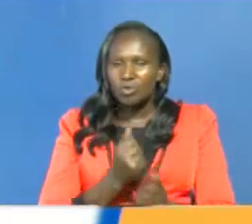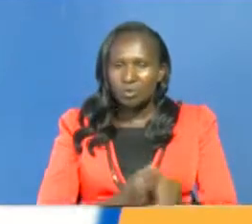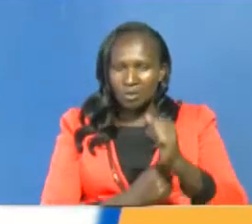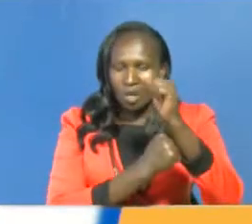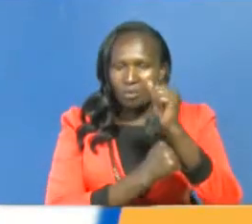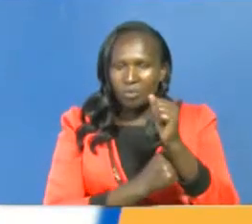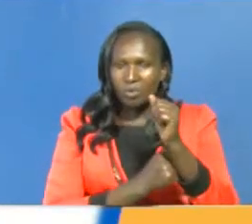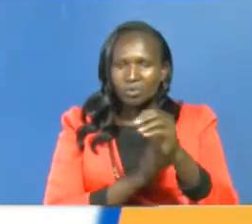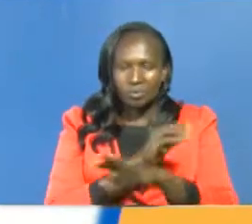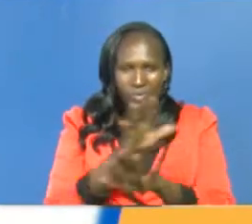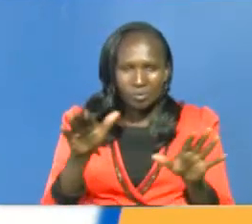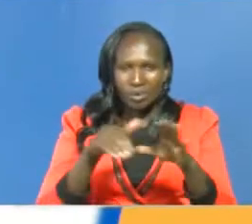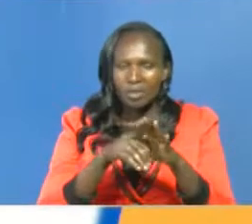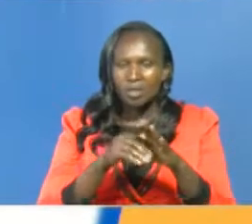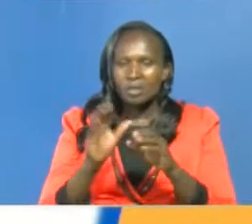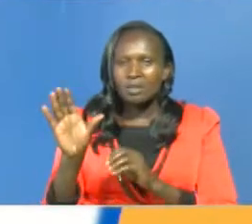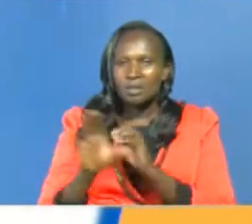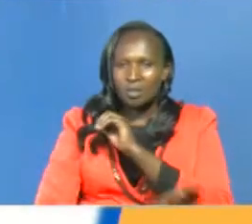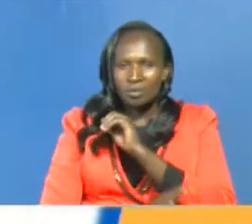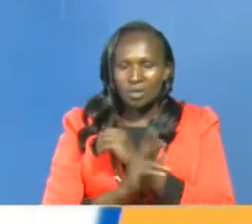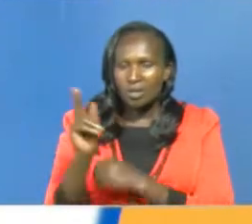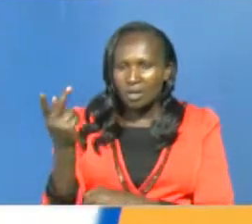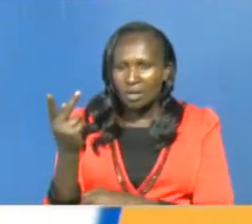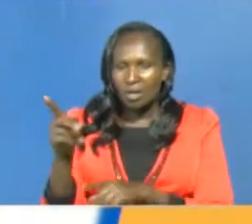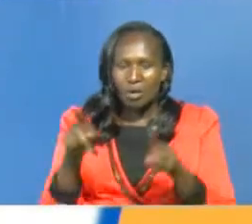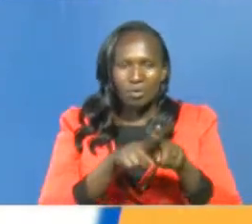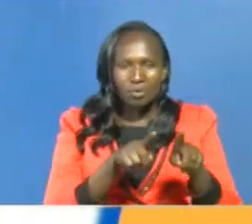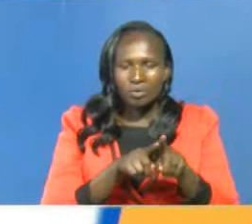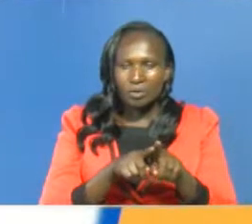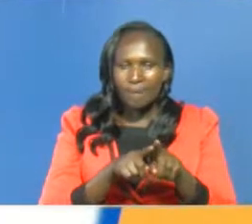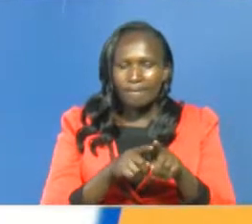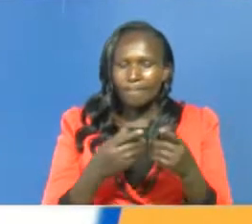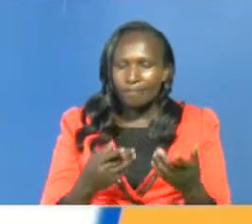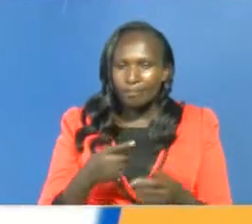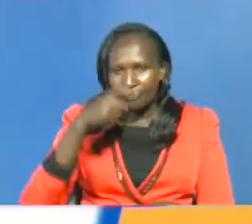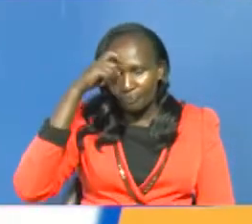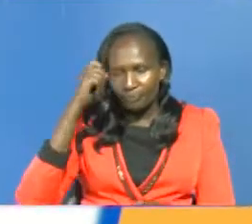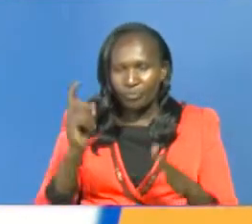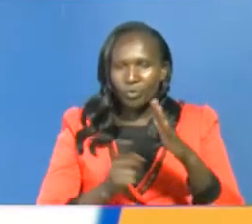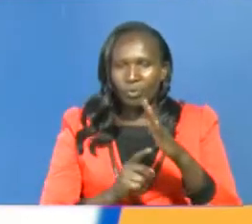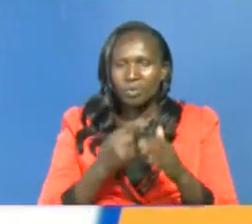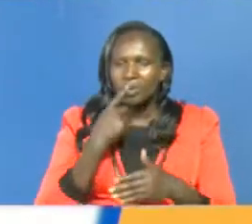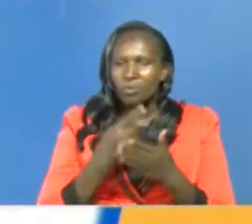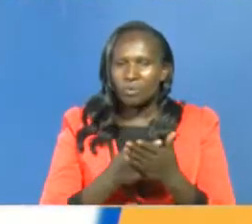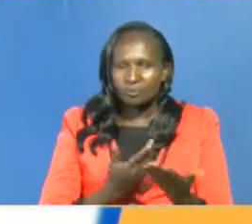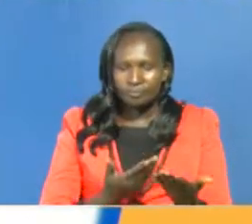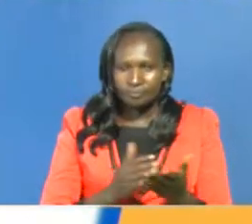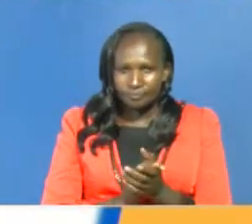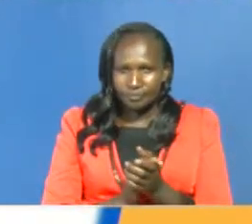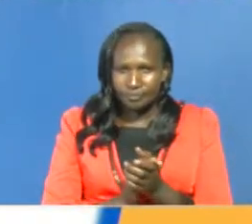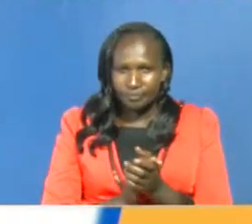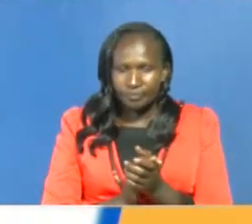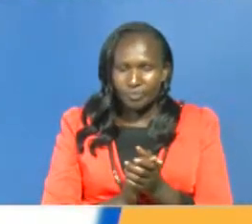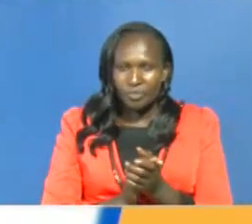Ugatuzi katika taifa letu la Kenya. Naye katibu wa KOTU Francis Atuoli ameingilia hatua ya naibu rais William Ruto